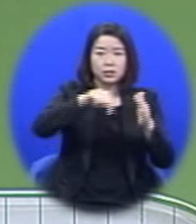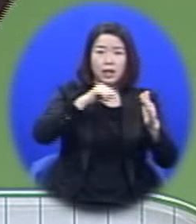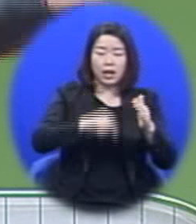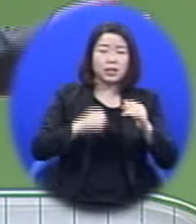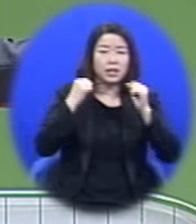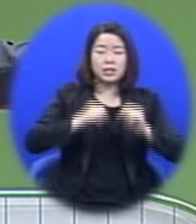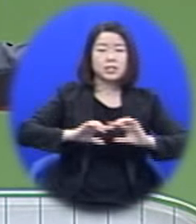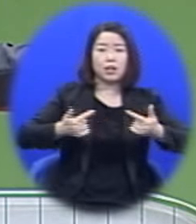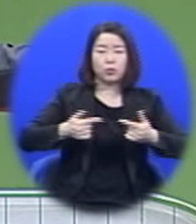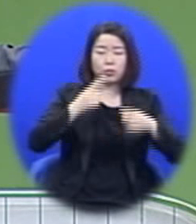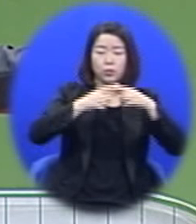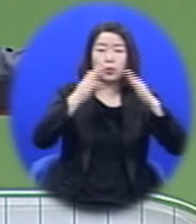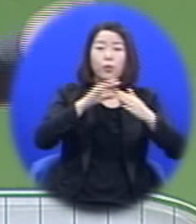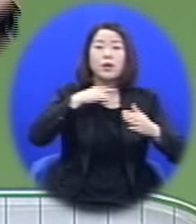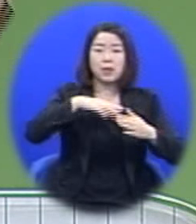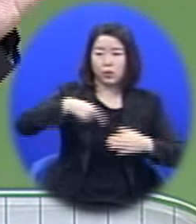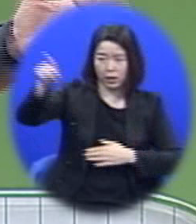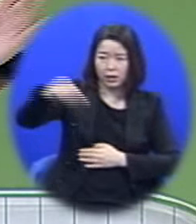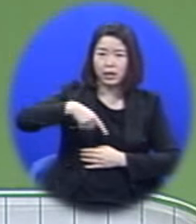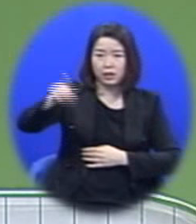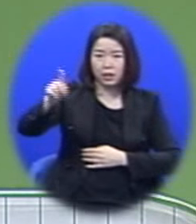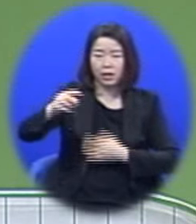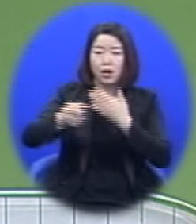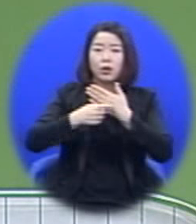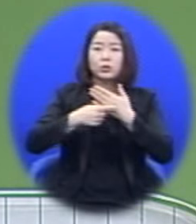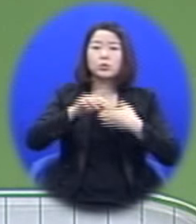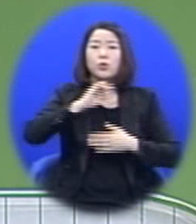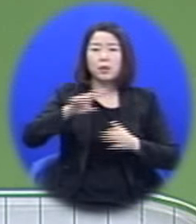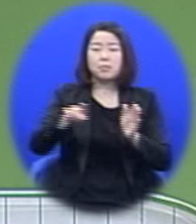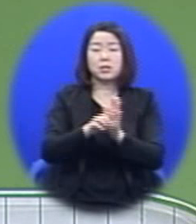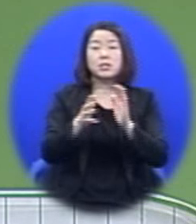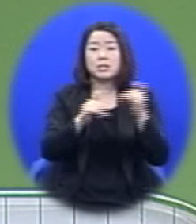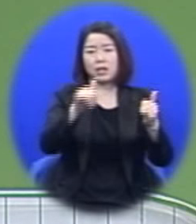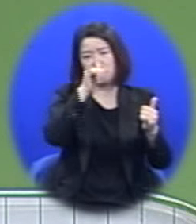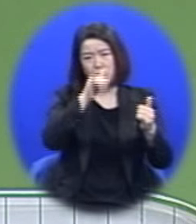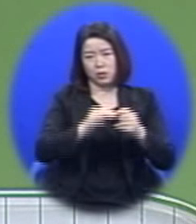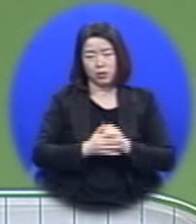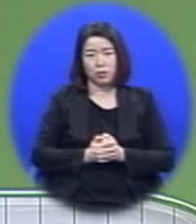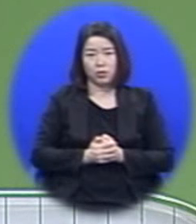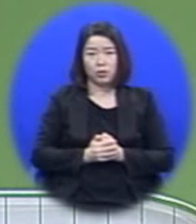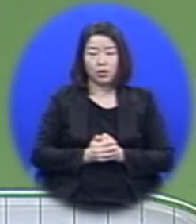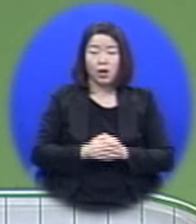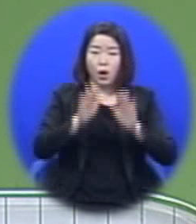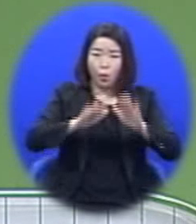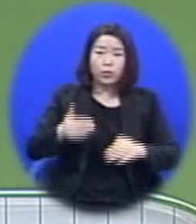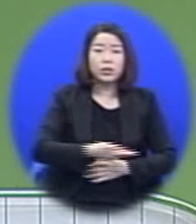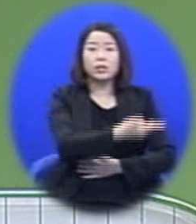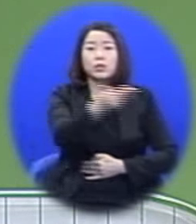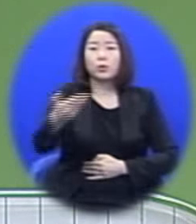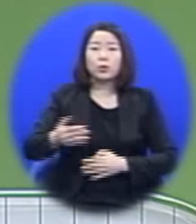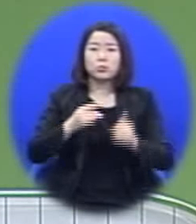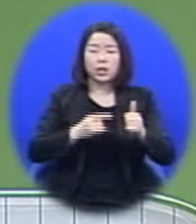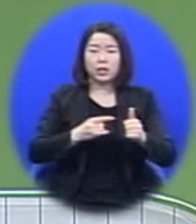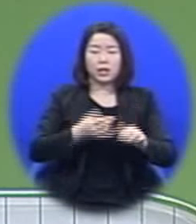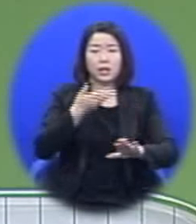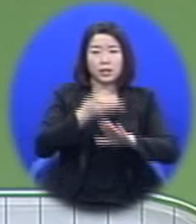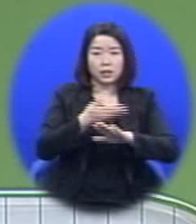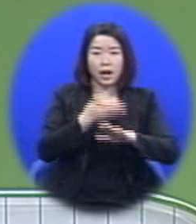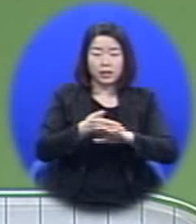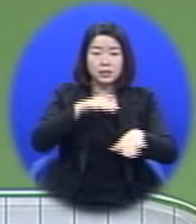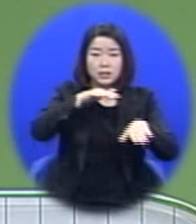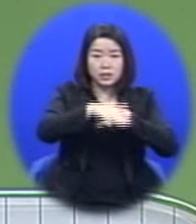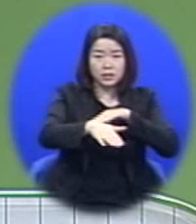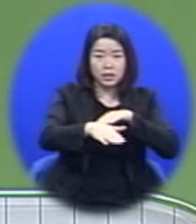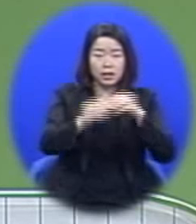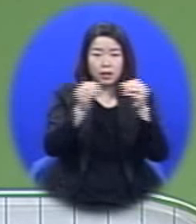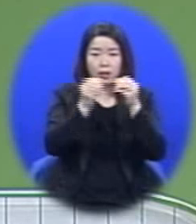겉으로만 예수 믿는 사람인 이들이 있다는 뜻이에요. 오늘 여러분에게 제가 다른 식의